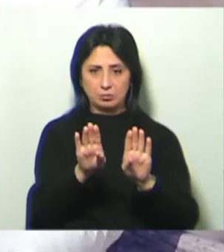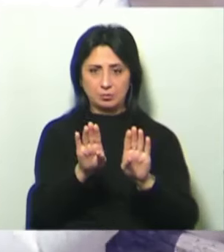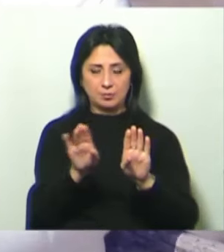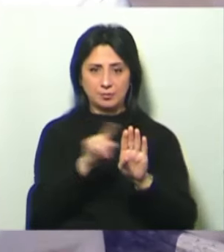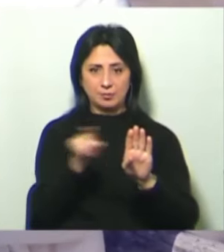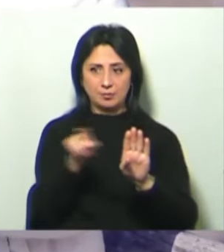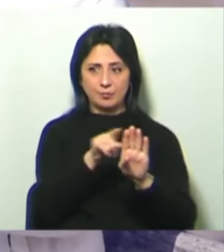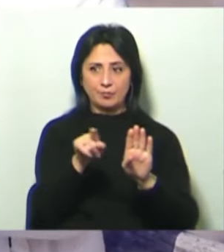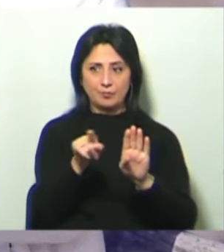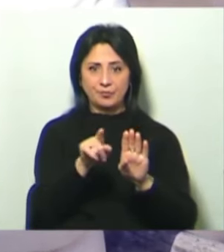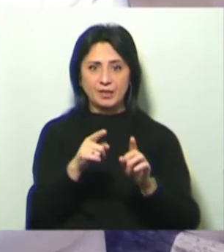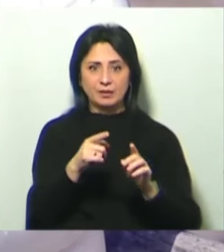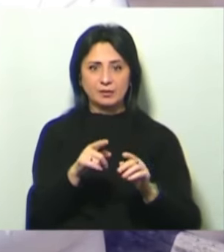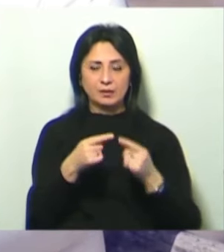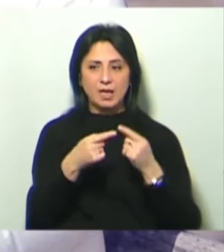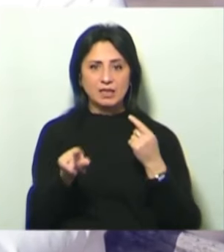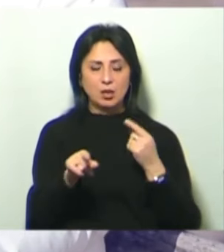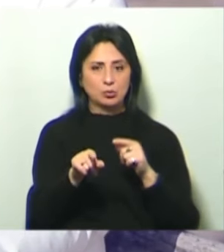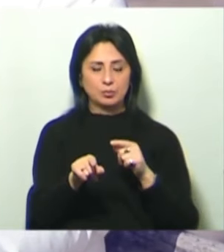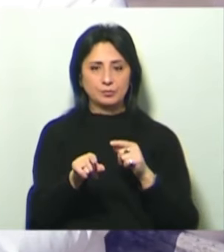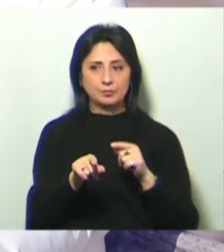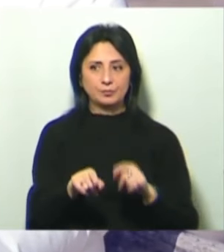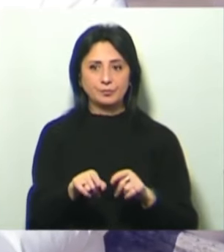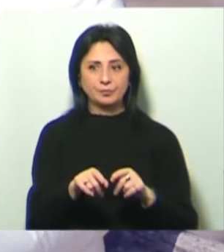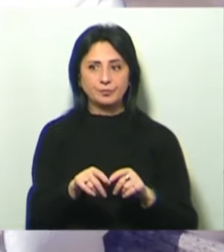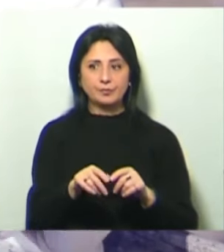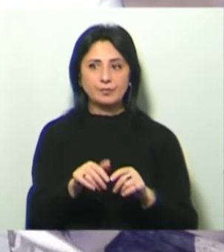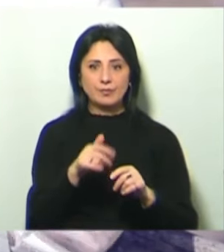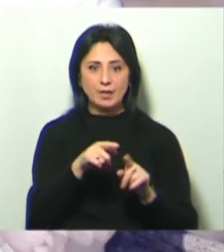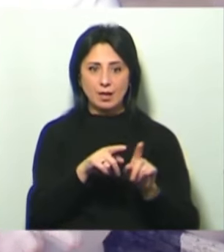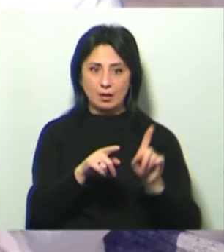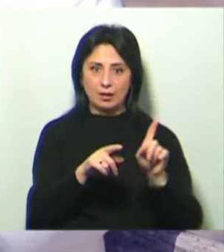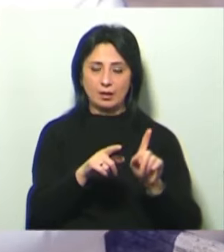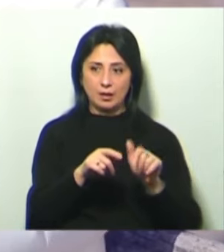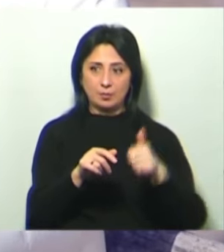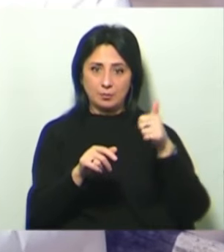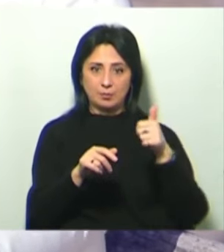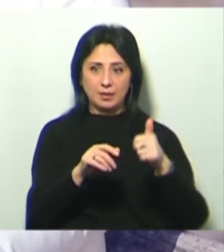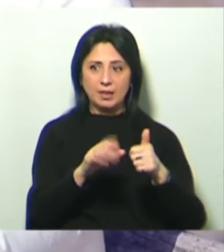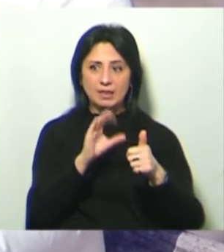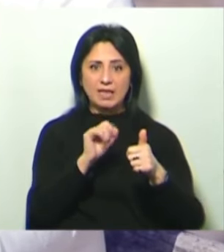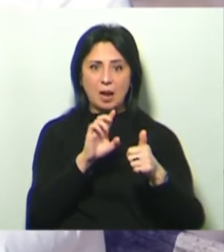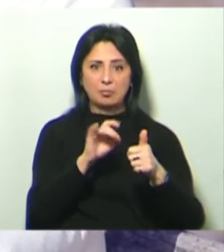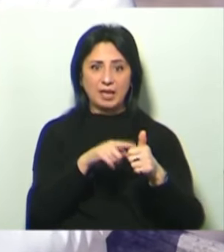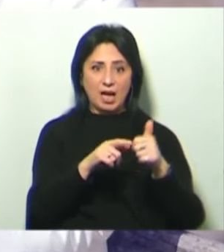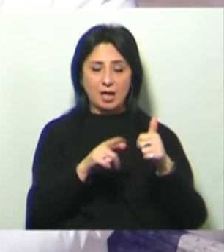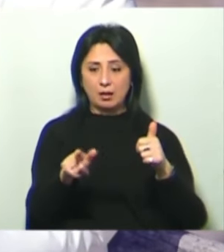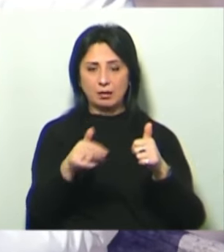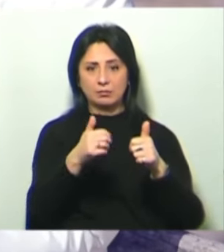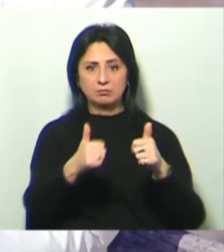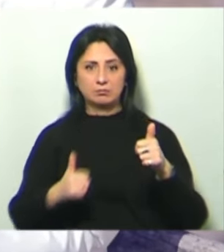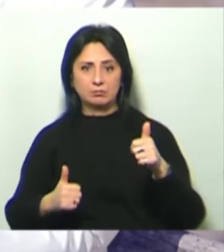და განსაკუთრებულად კარგად ვითარდებოდა საბიანა და